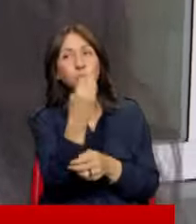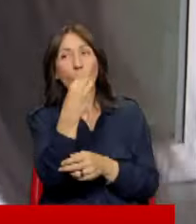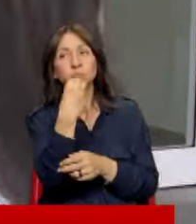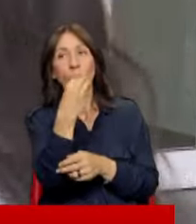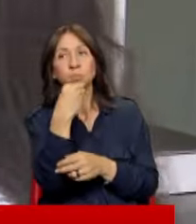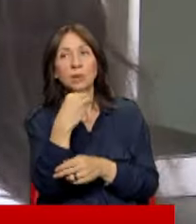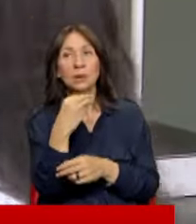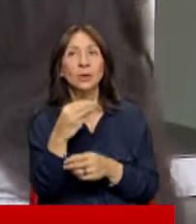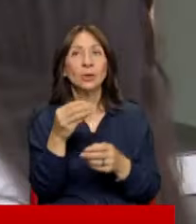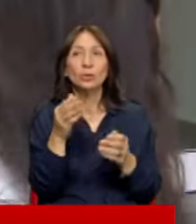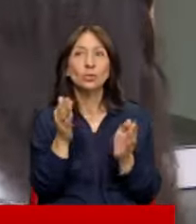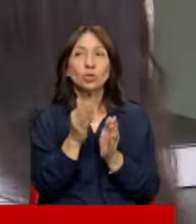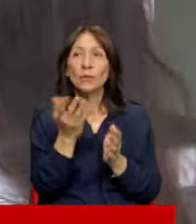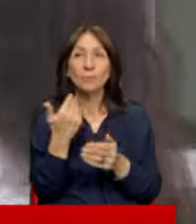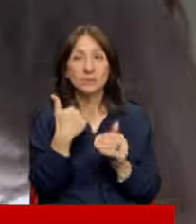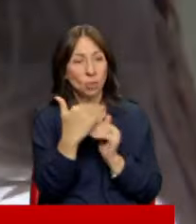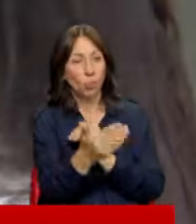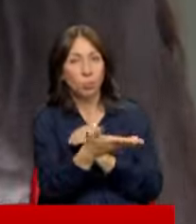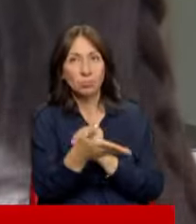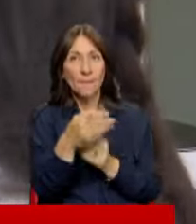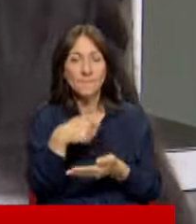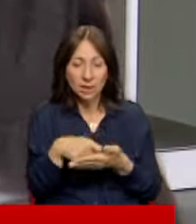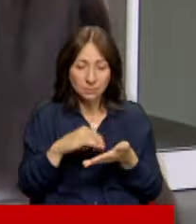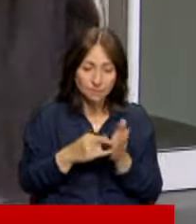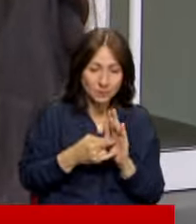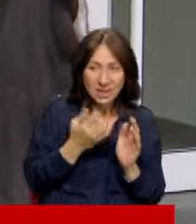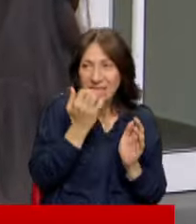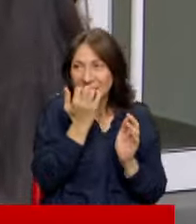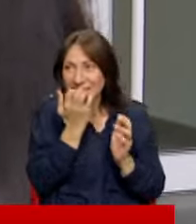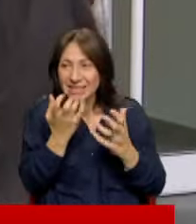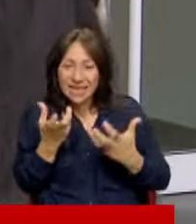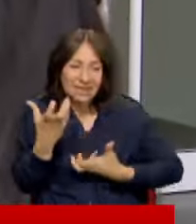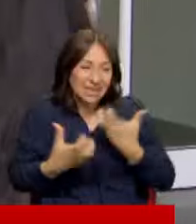oluyor maalesef. Balık kim burada? Biz vatandaş, maaşla geçinenler, kıt kanaat